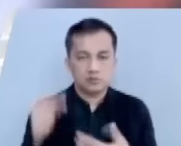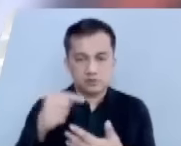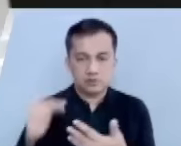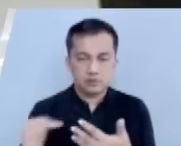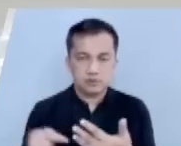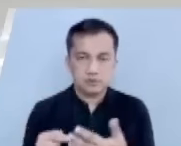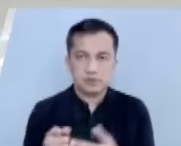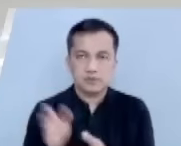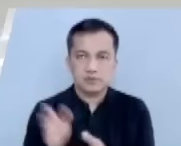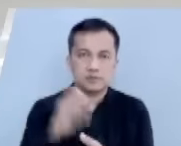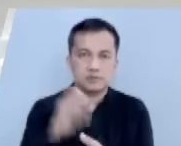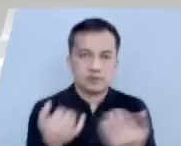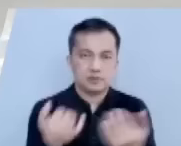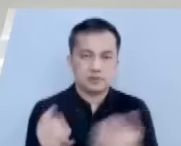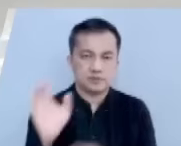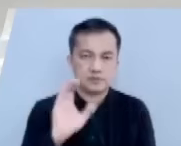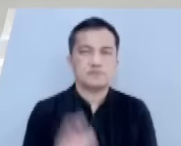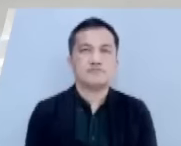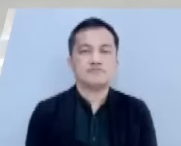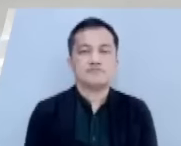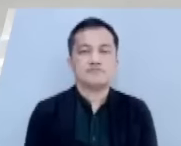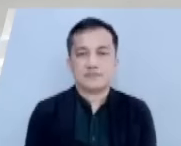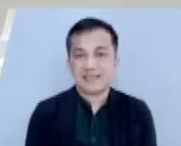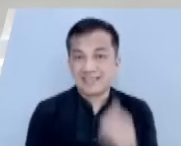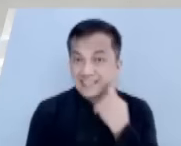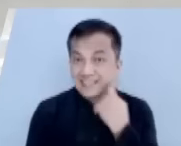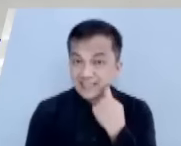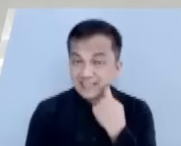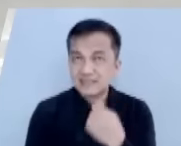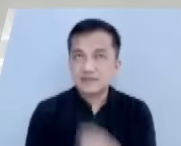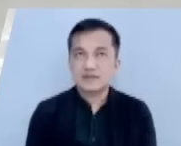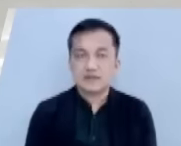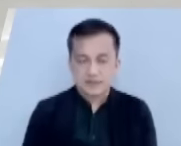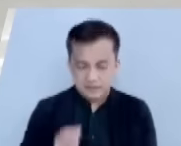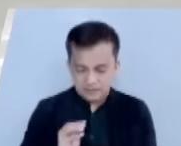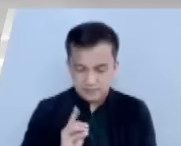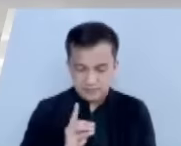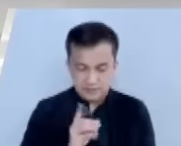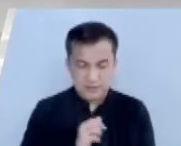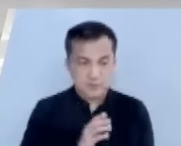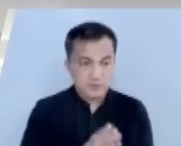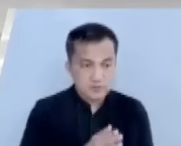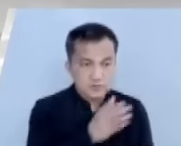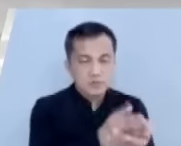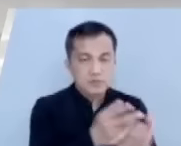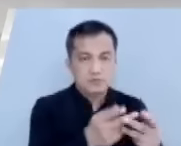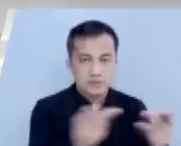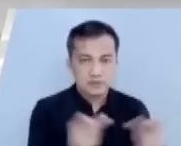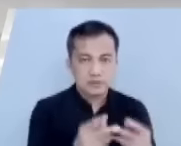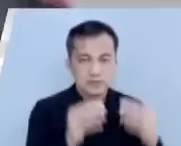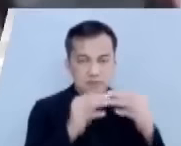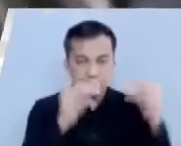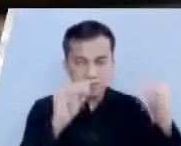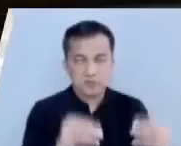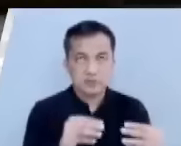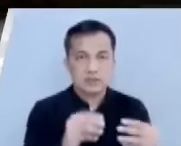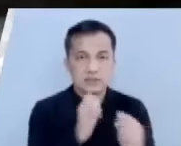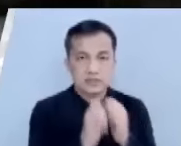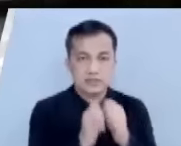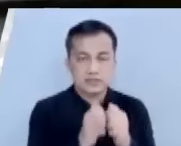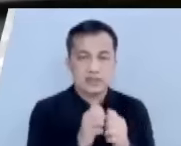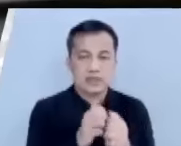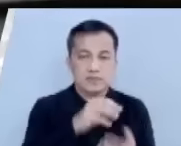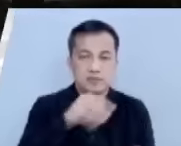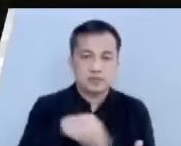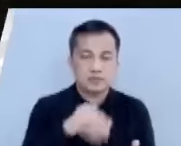ngayong Pasko. Kanina, sinadya rin ng MMDA ang mga lugar na may mall sa EDSA Mandaluyong para matiyak na